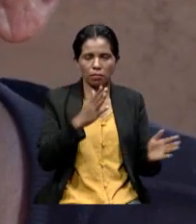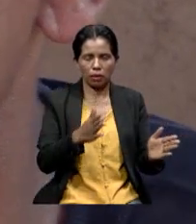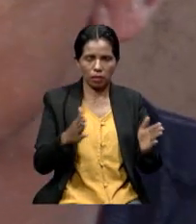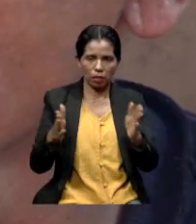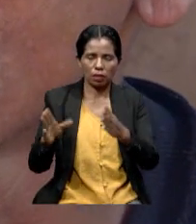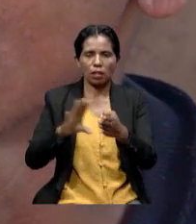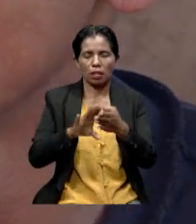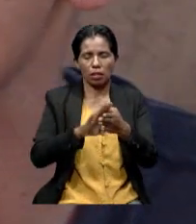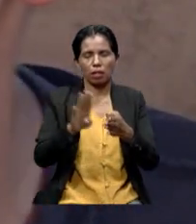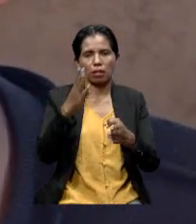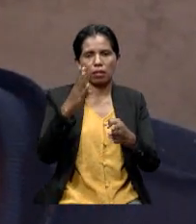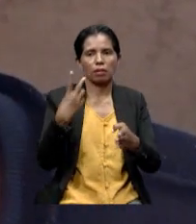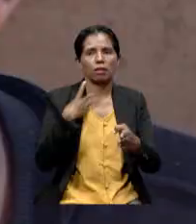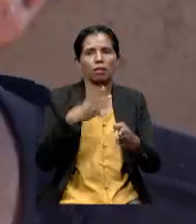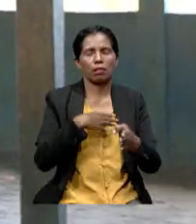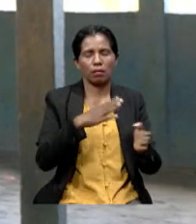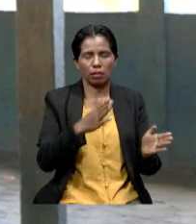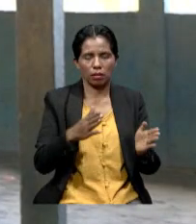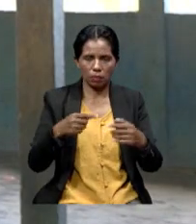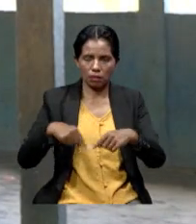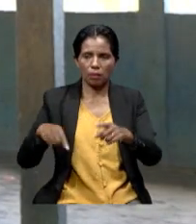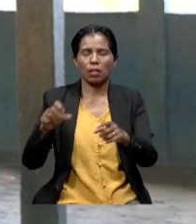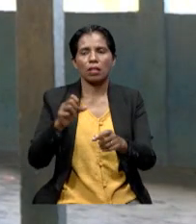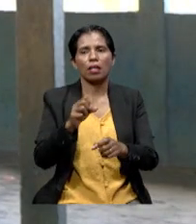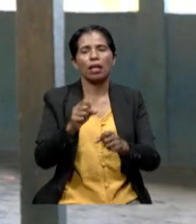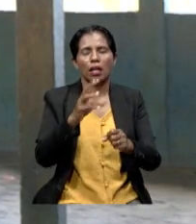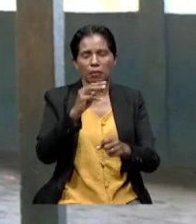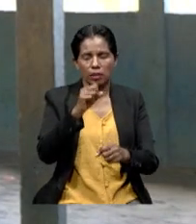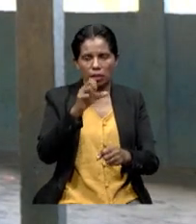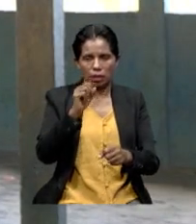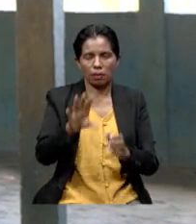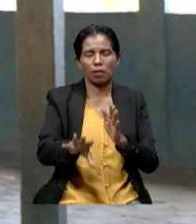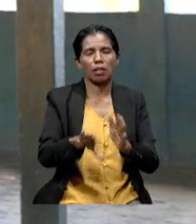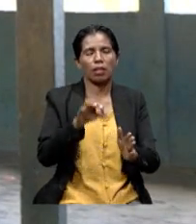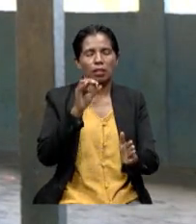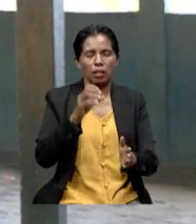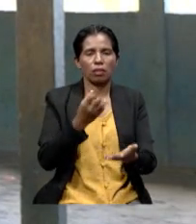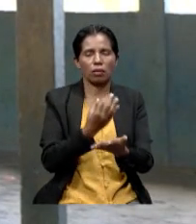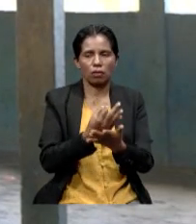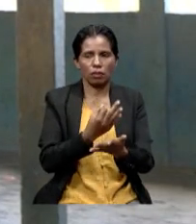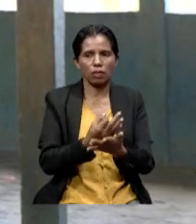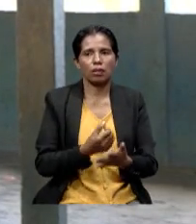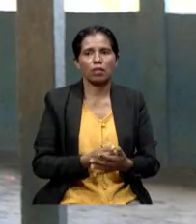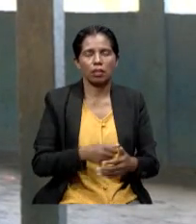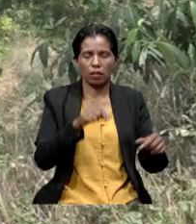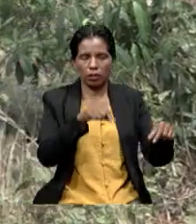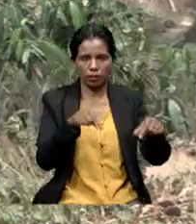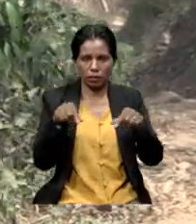elektoral, pak itu bahal proses sosial. Berhentian dari itu di osan dia defisit